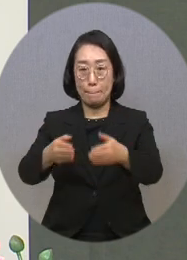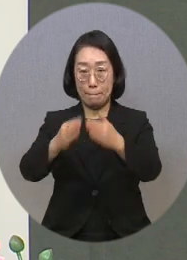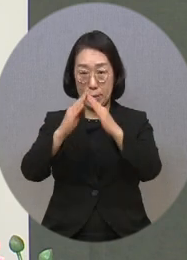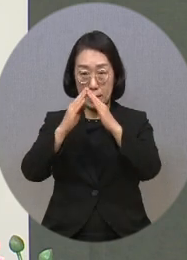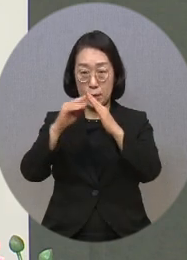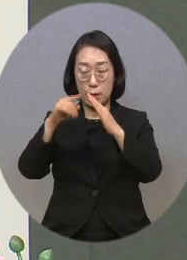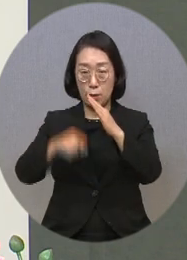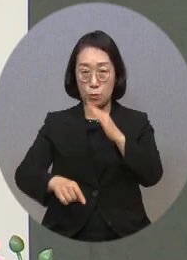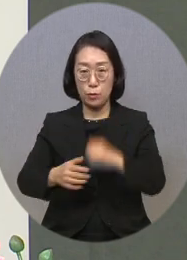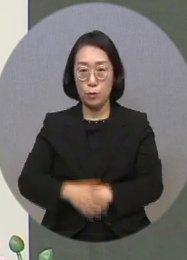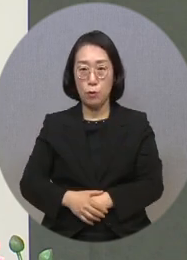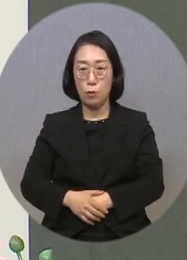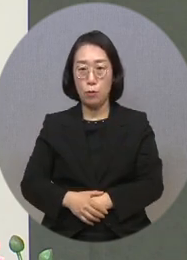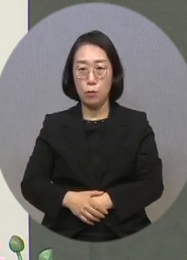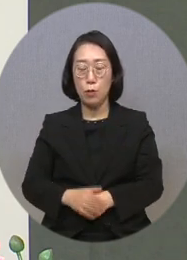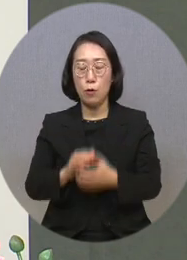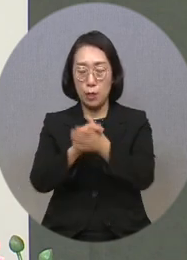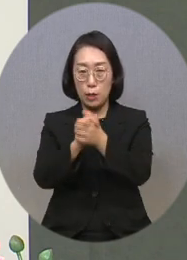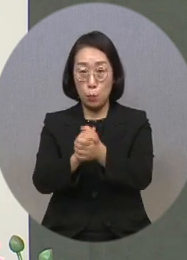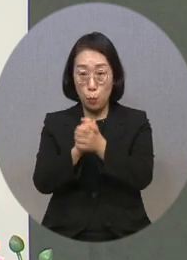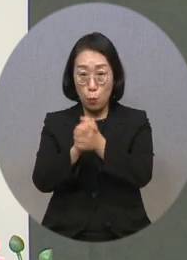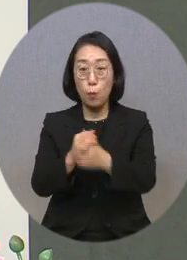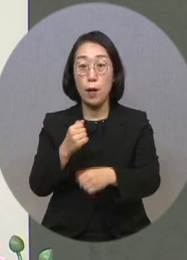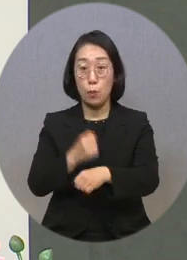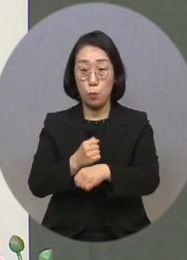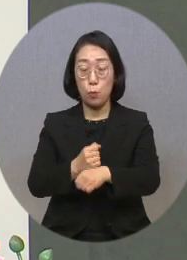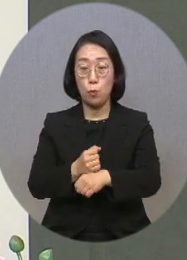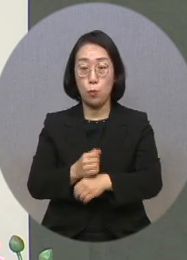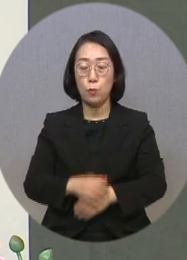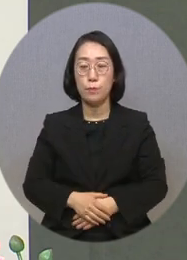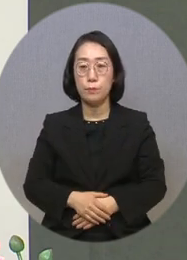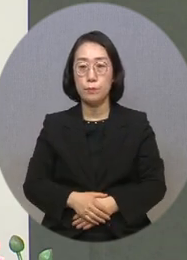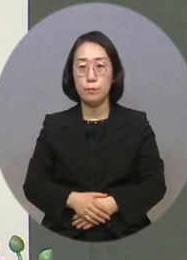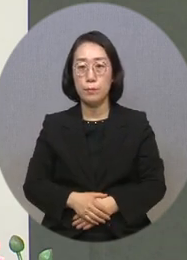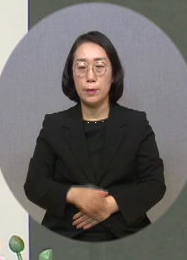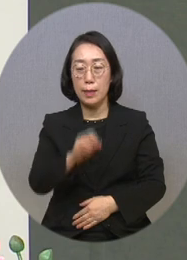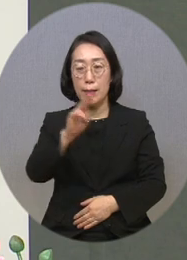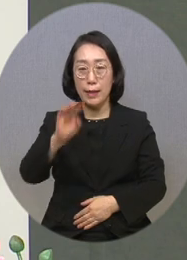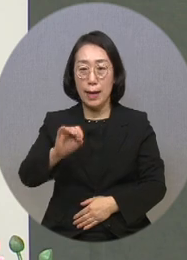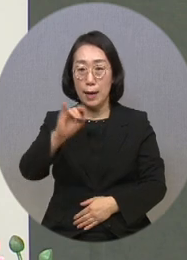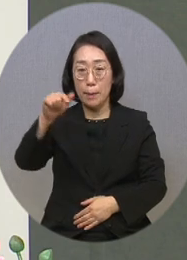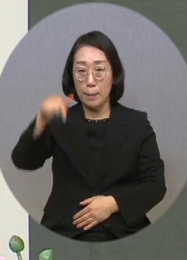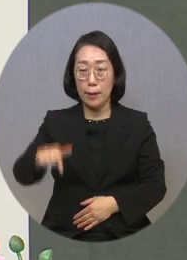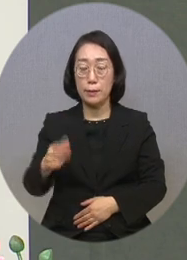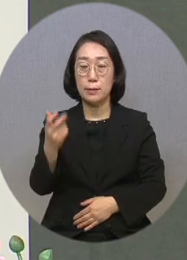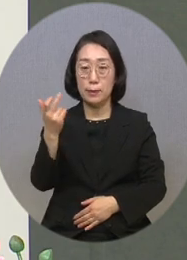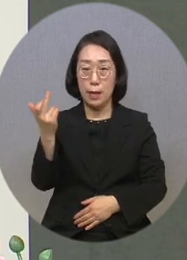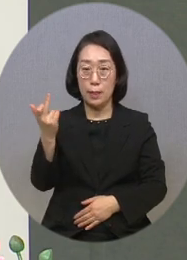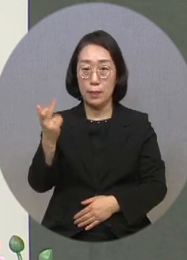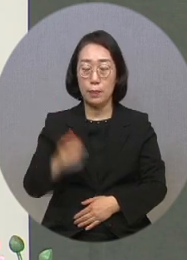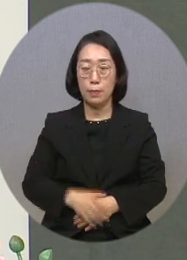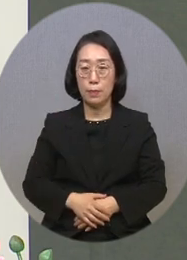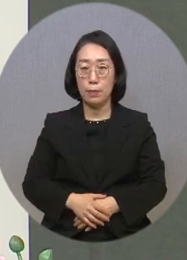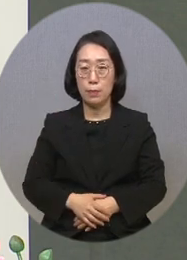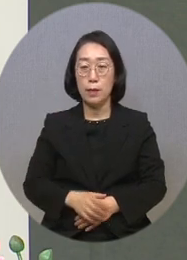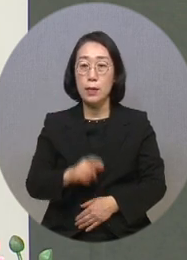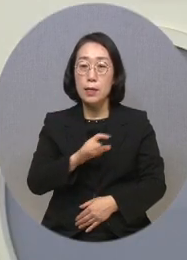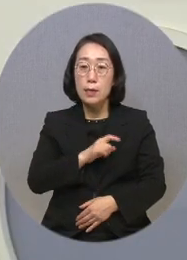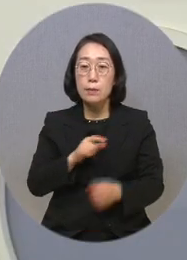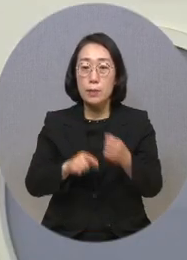하시면서 기도하시고 막 그러는데 그 양백산이 왜